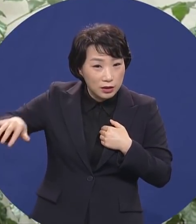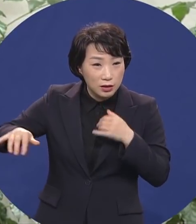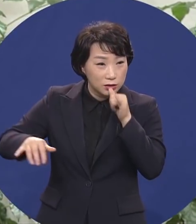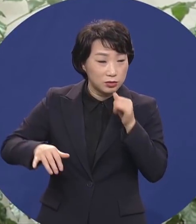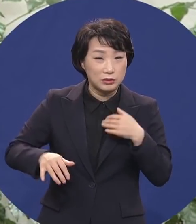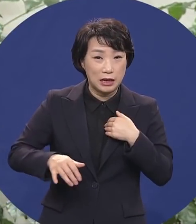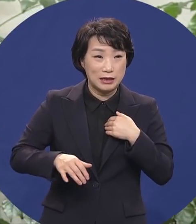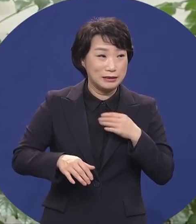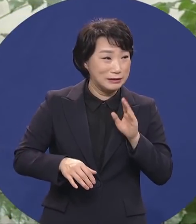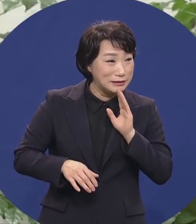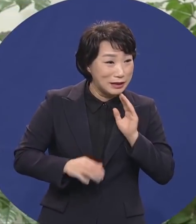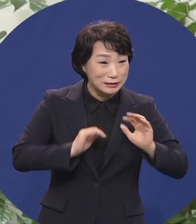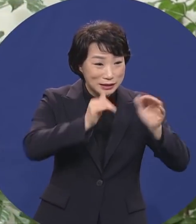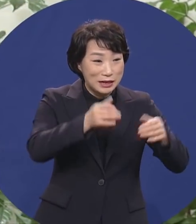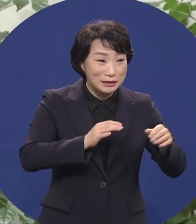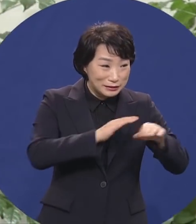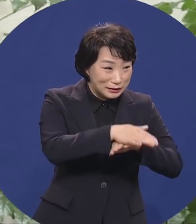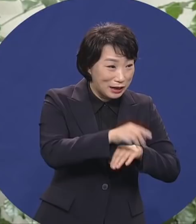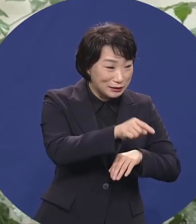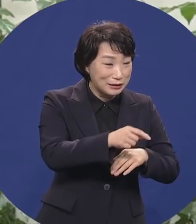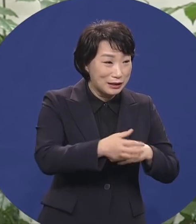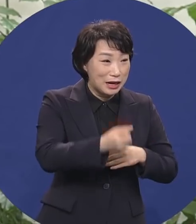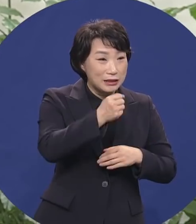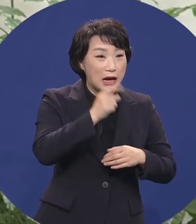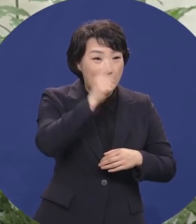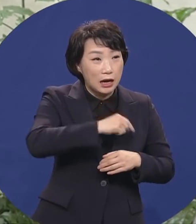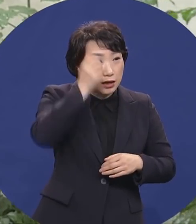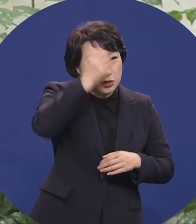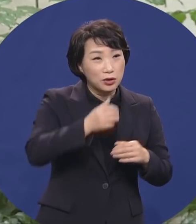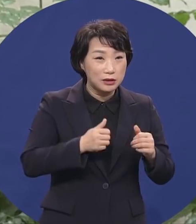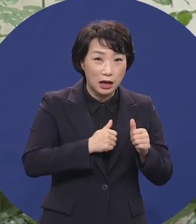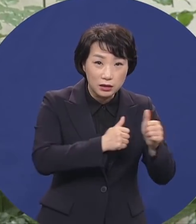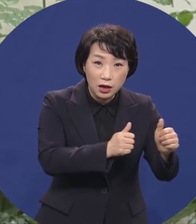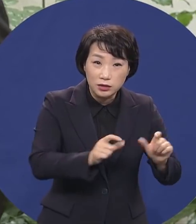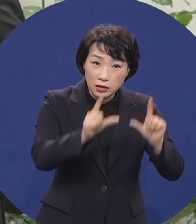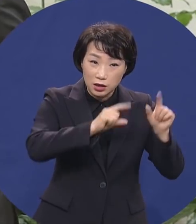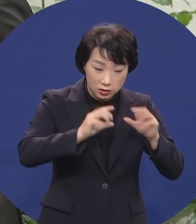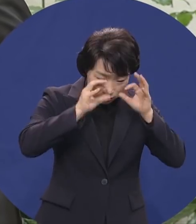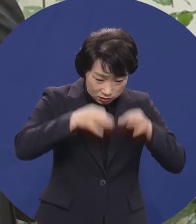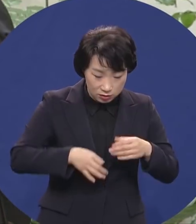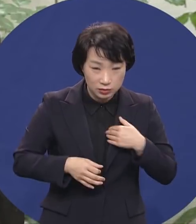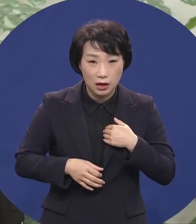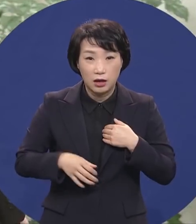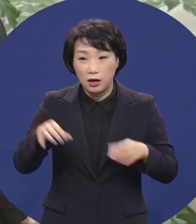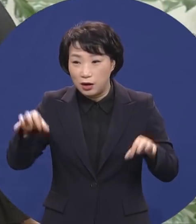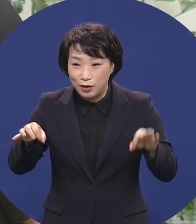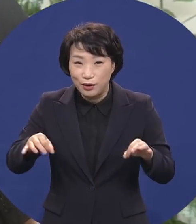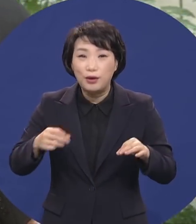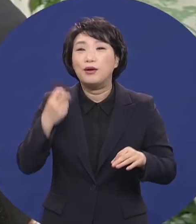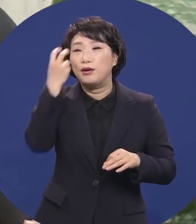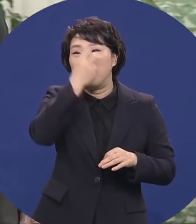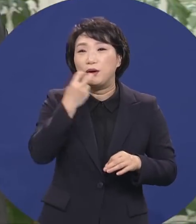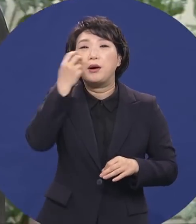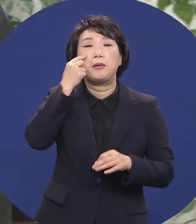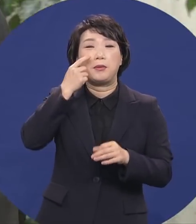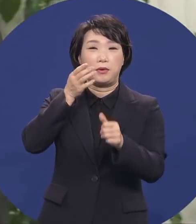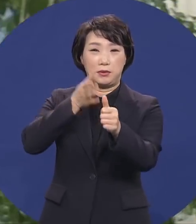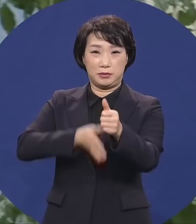내던지고 정말로 세상 풍속을 가진 악한 영에게 굴복하며 살았던 거 한번 잘